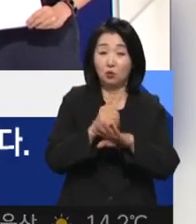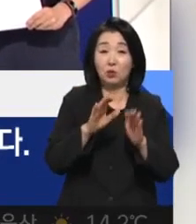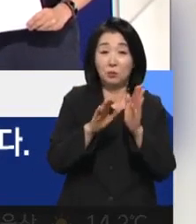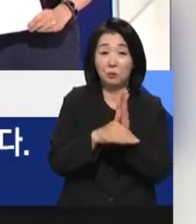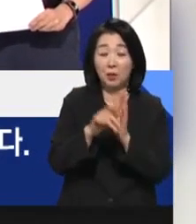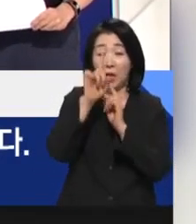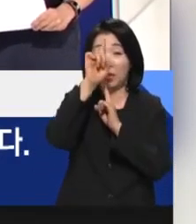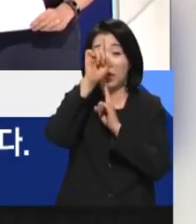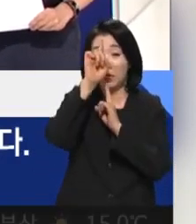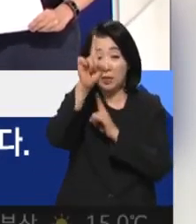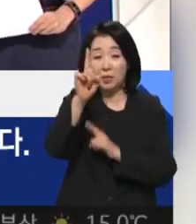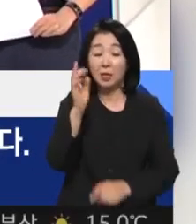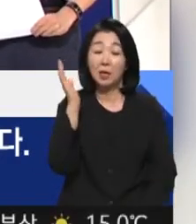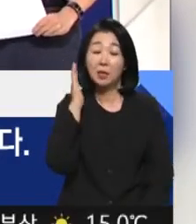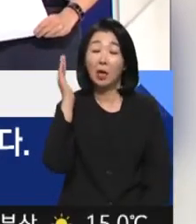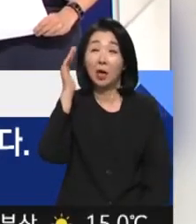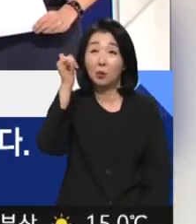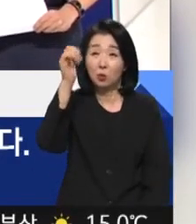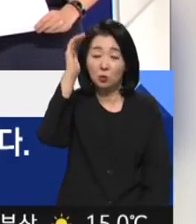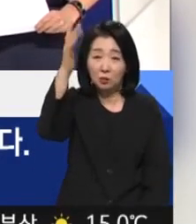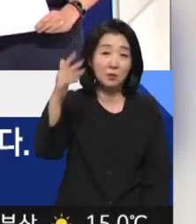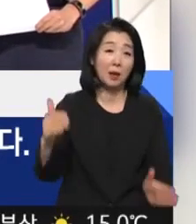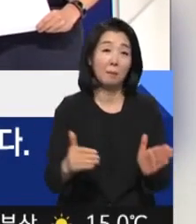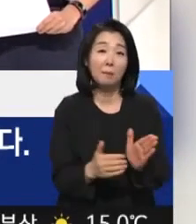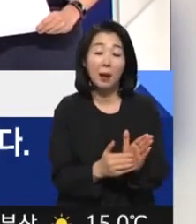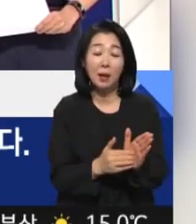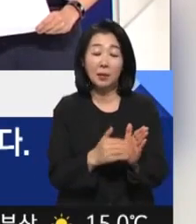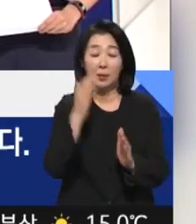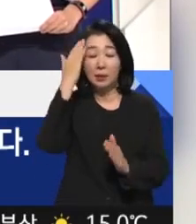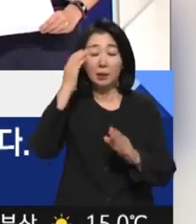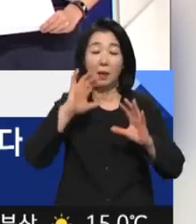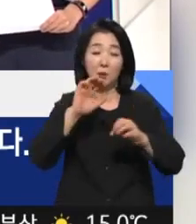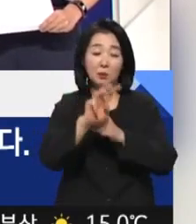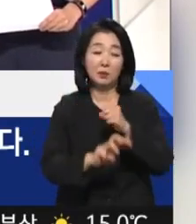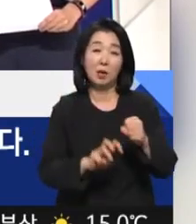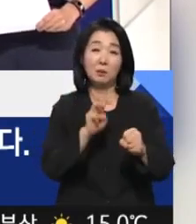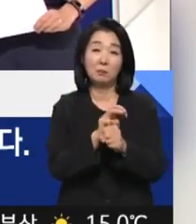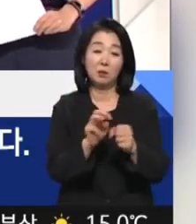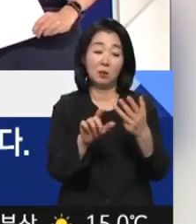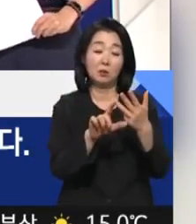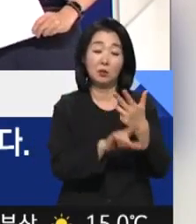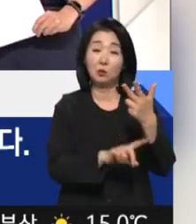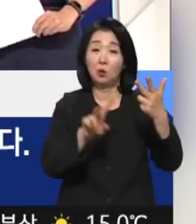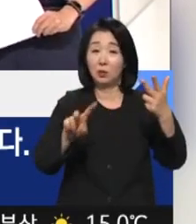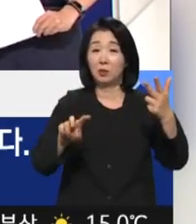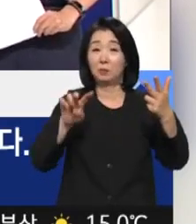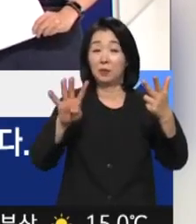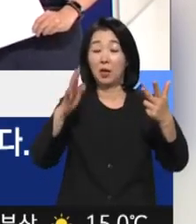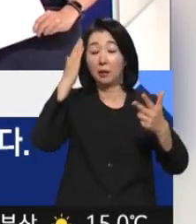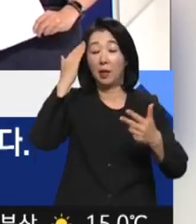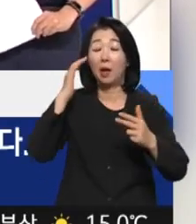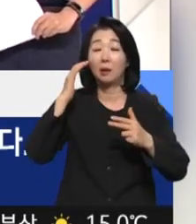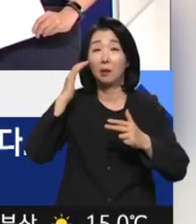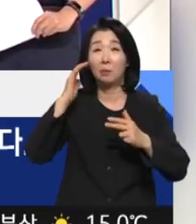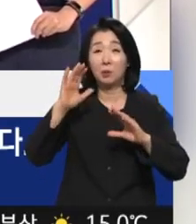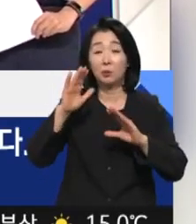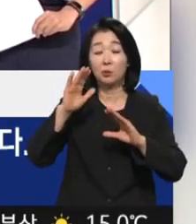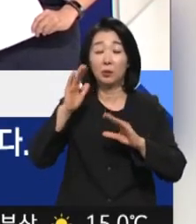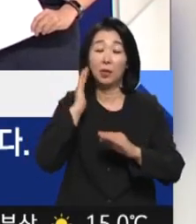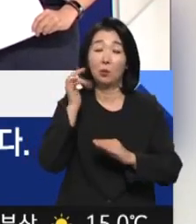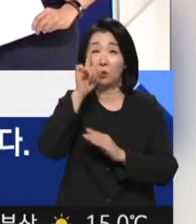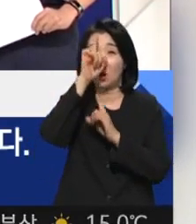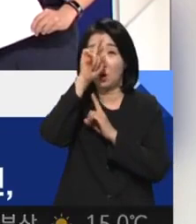대통령은 취임사를 이렇게 마무리합니다. 대한민국 30년 7월 24일 대한민국 대통령 이승만이라고